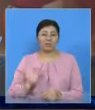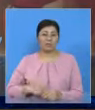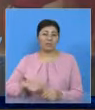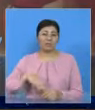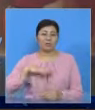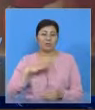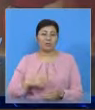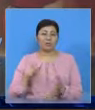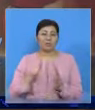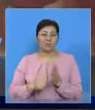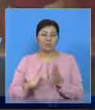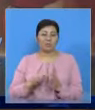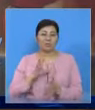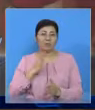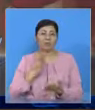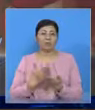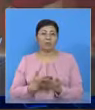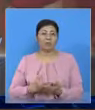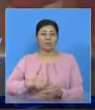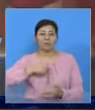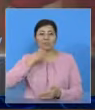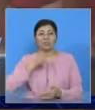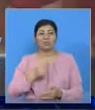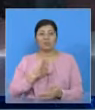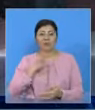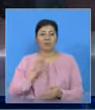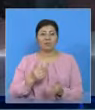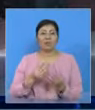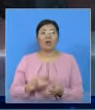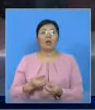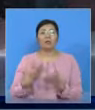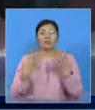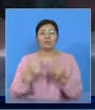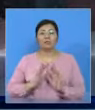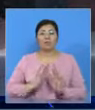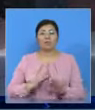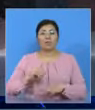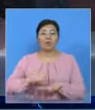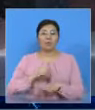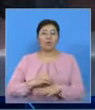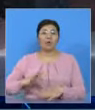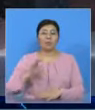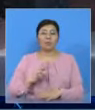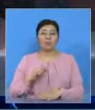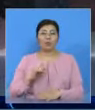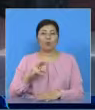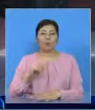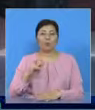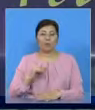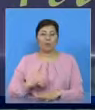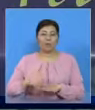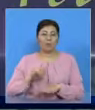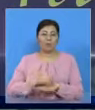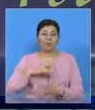достигнувших 60-летнего возраста, и старше. В праздничный день заместитель акима области Бобул Елюсинова и аким